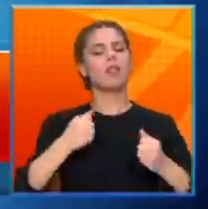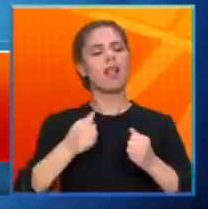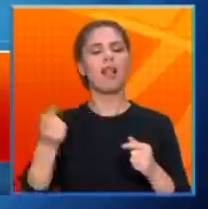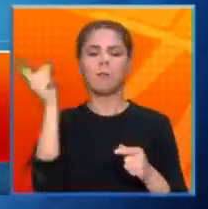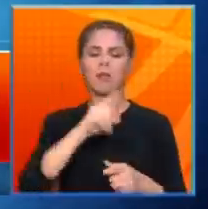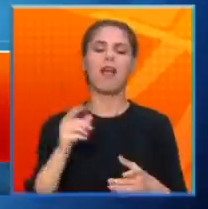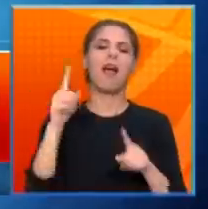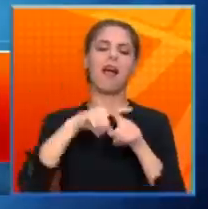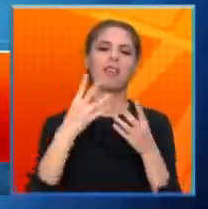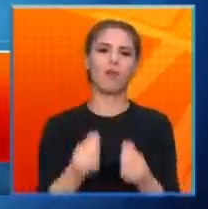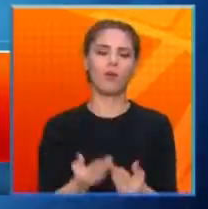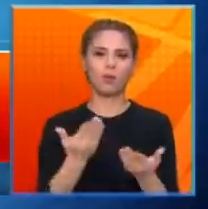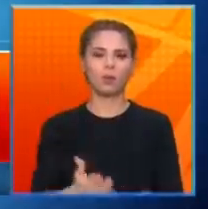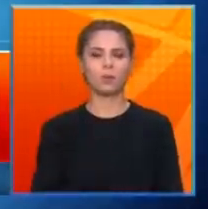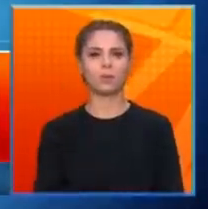yeniden kavuştu.